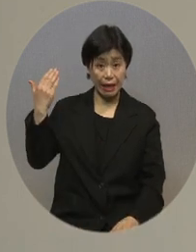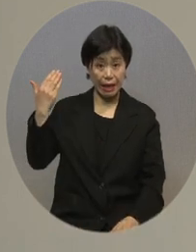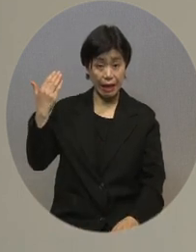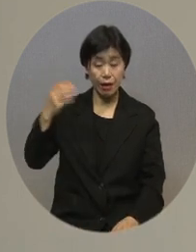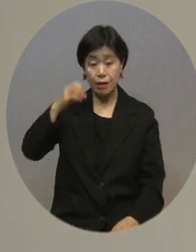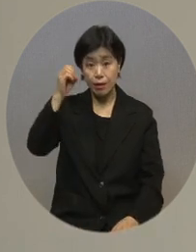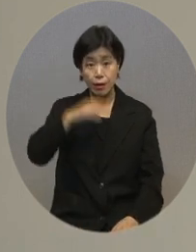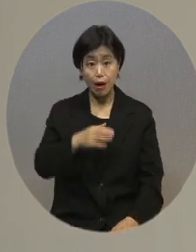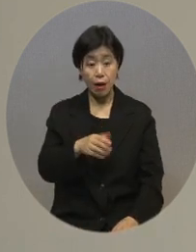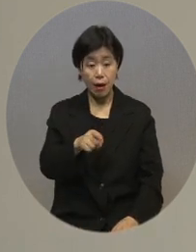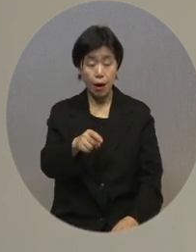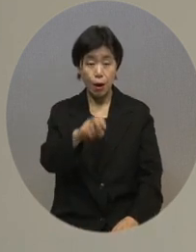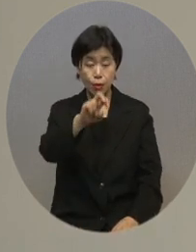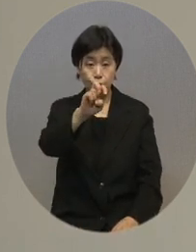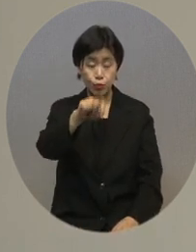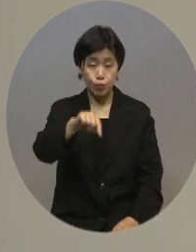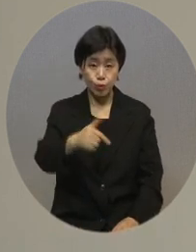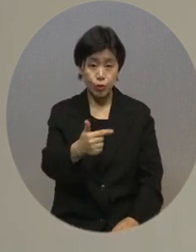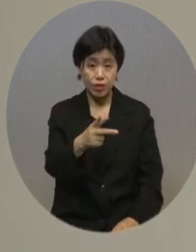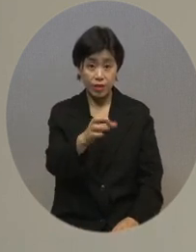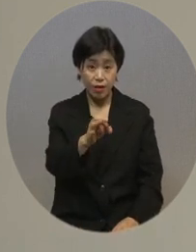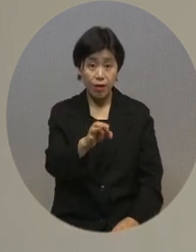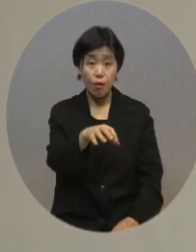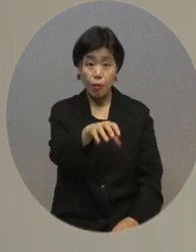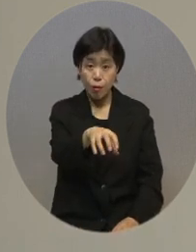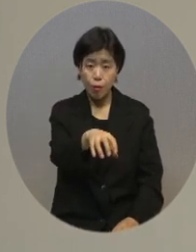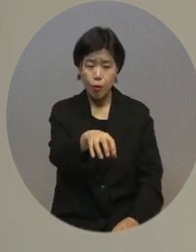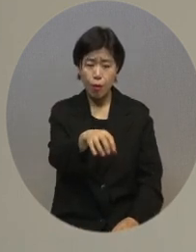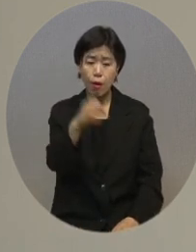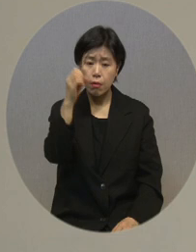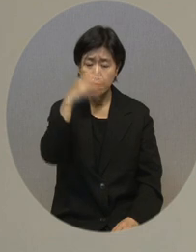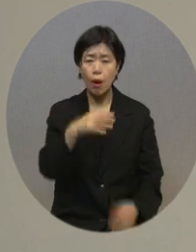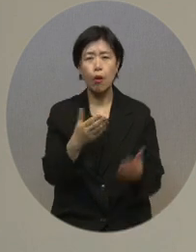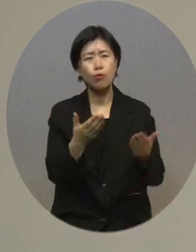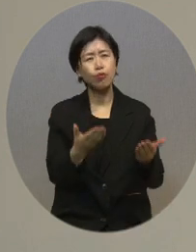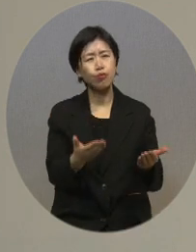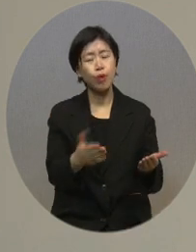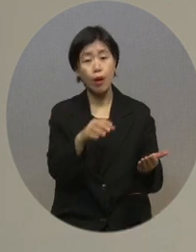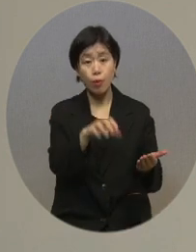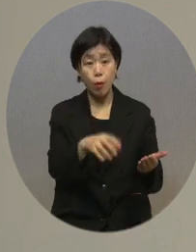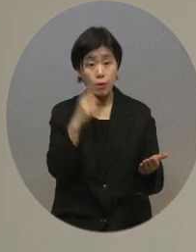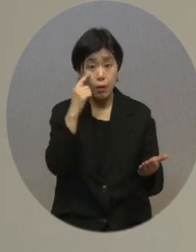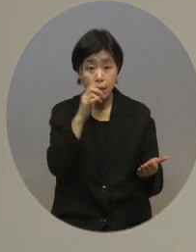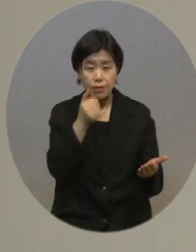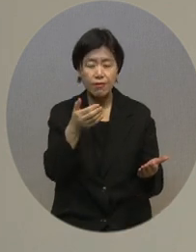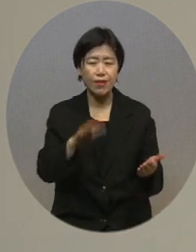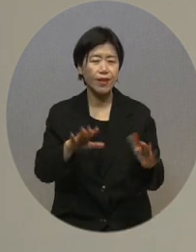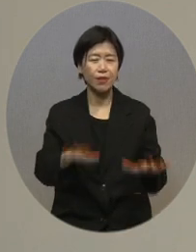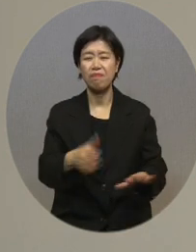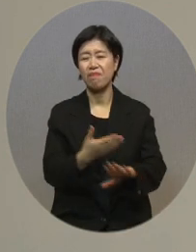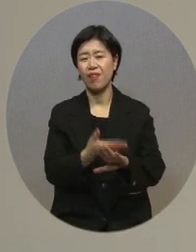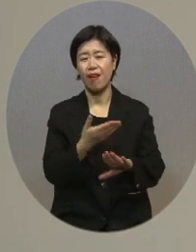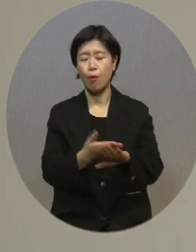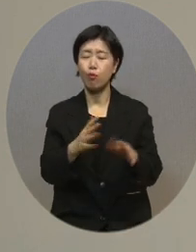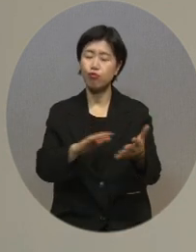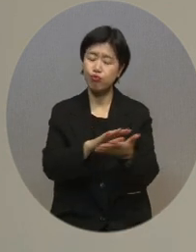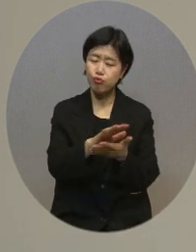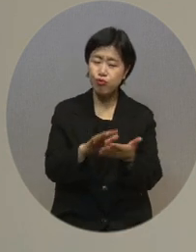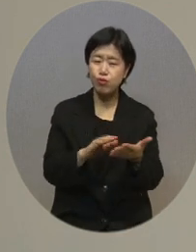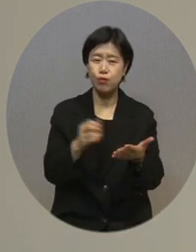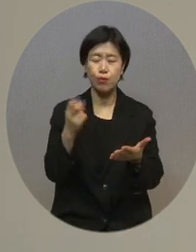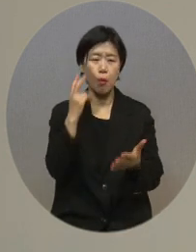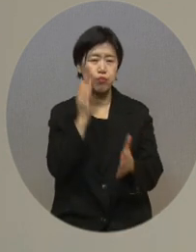조용한 산골 마을이었는데 요새는 휴양지로도 각광을 받고 있습니다. 그래서 거기에 보면 맛있는